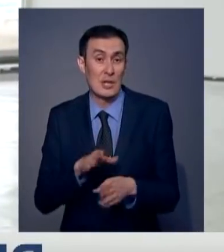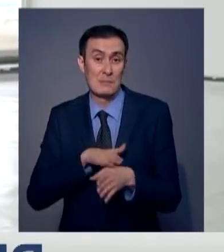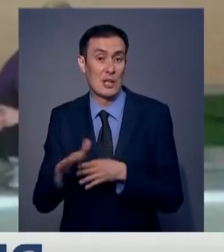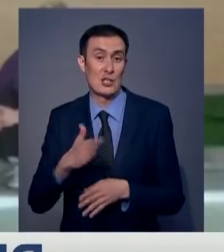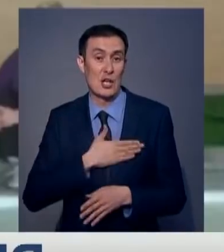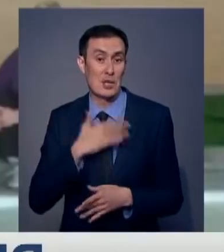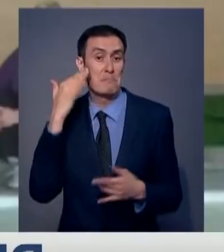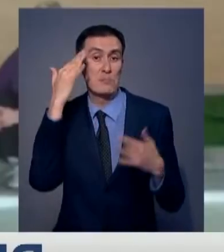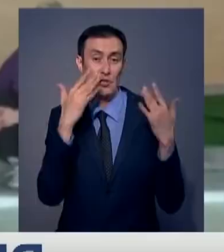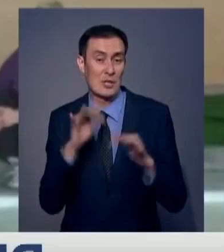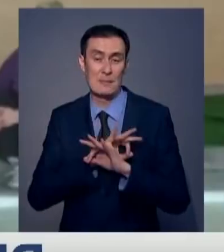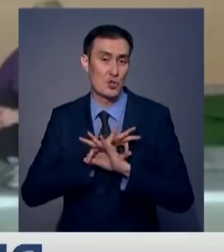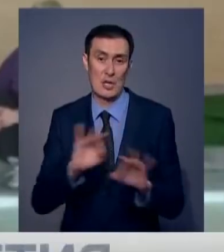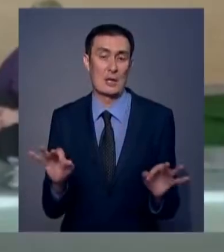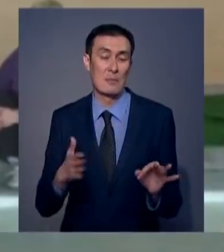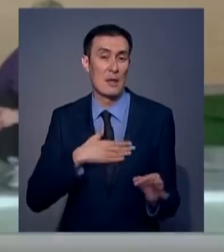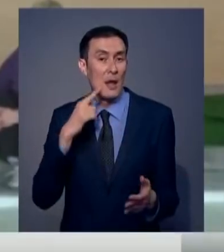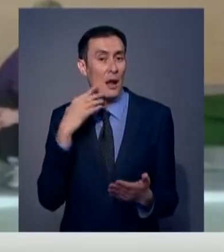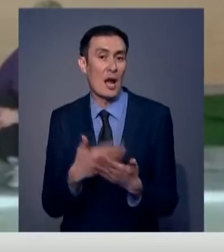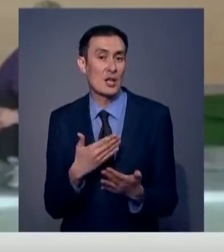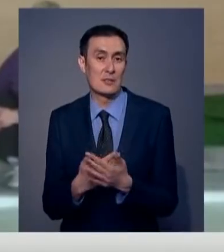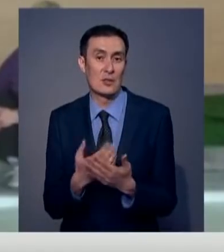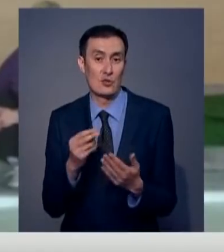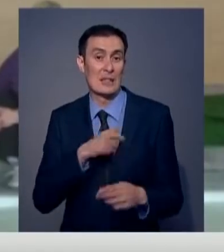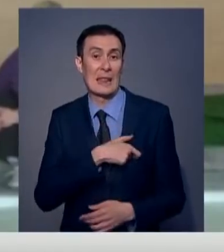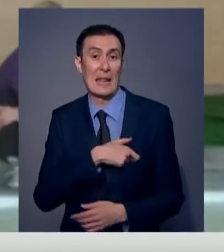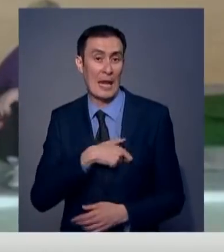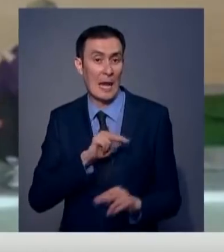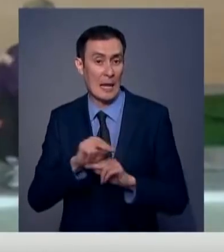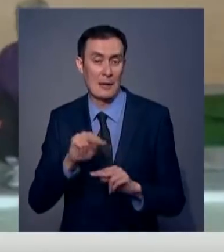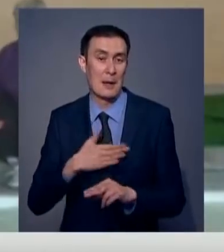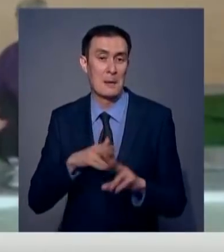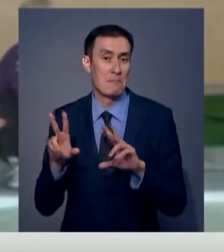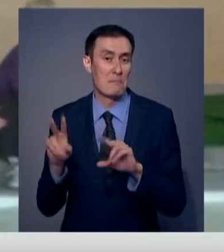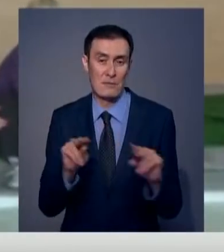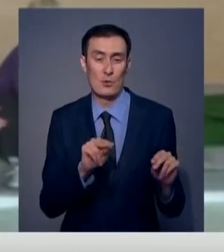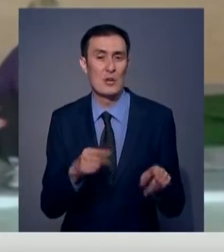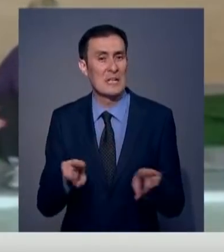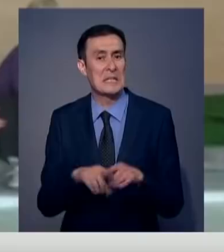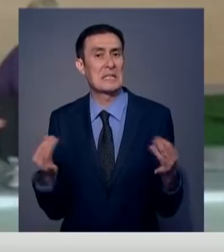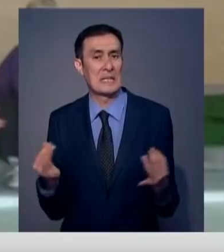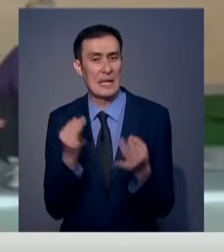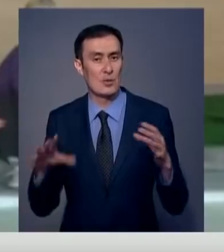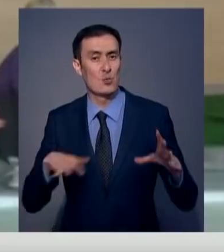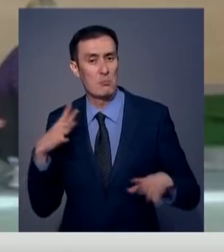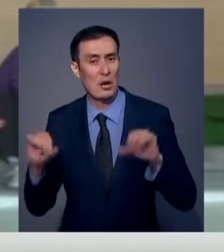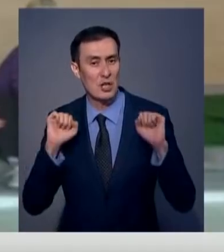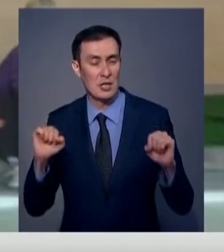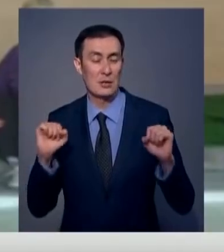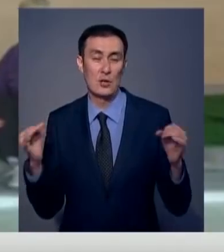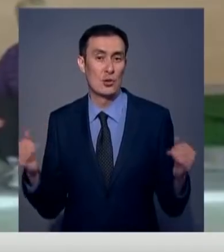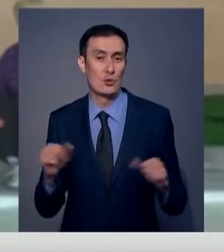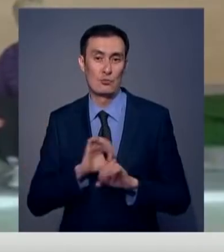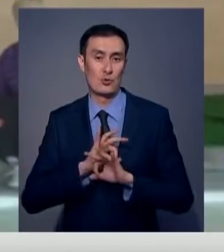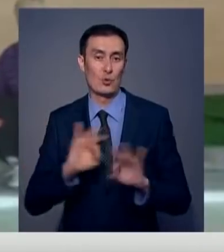мечта. Замечательно. Мне кажется, нам еще с тренером повезло. Такие интересные упражнения, так здорово. Ну